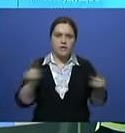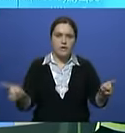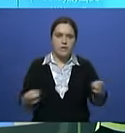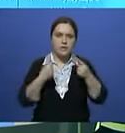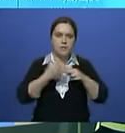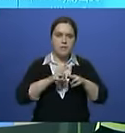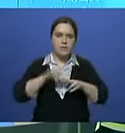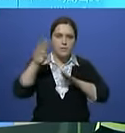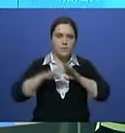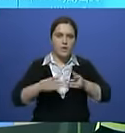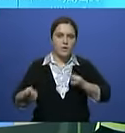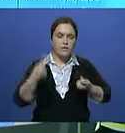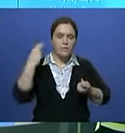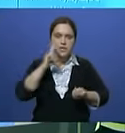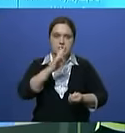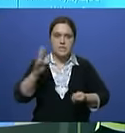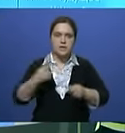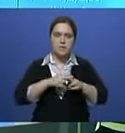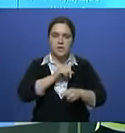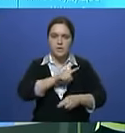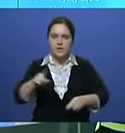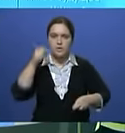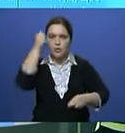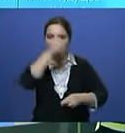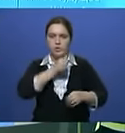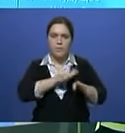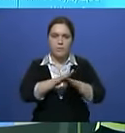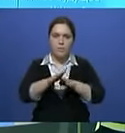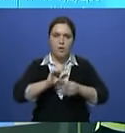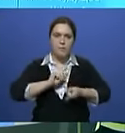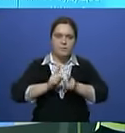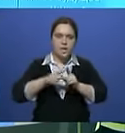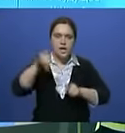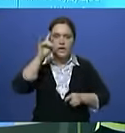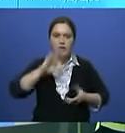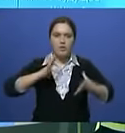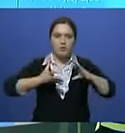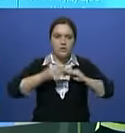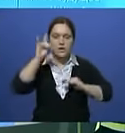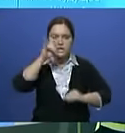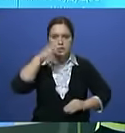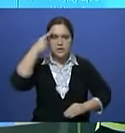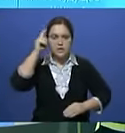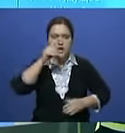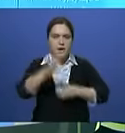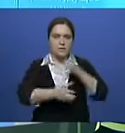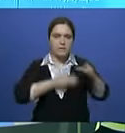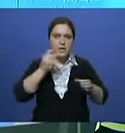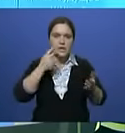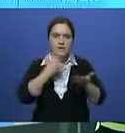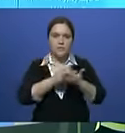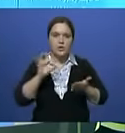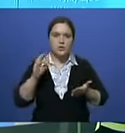Нурсултана Назарбаева за эти годы произошли кардинальные преобразования как результат Казахстан узнаваемым на международной арене и демонстрирует не только